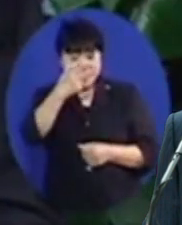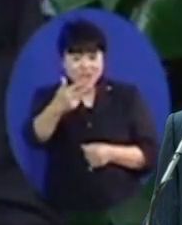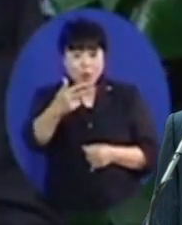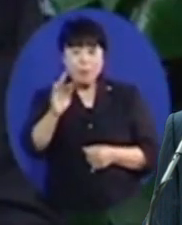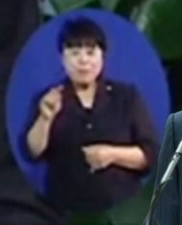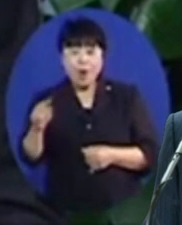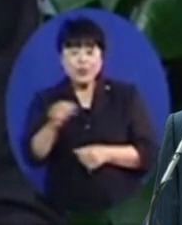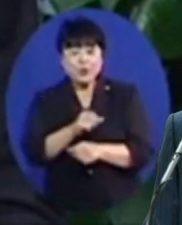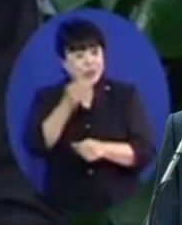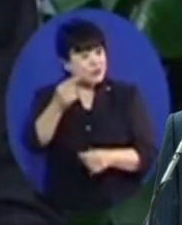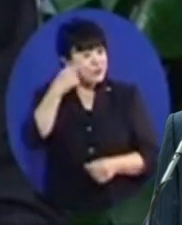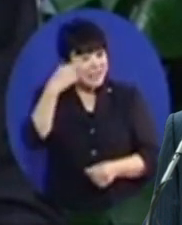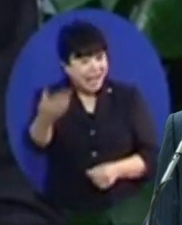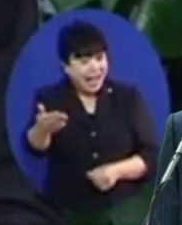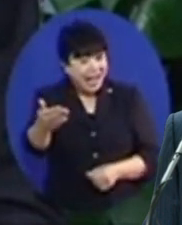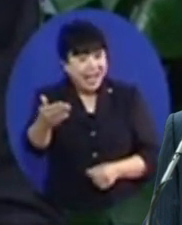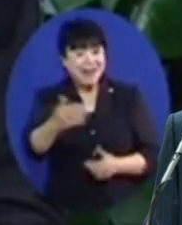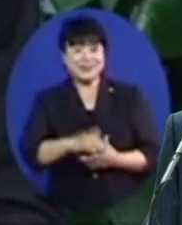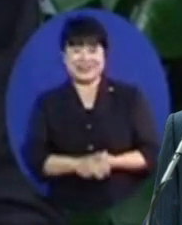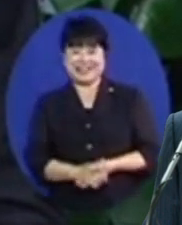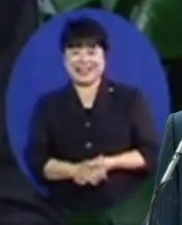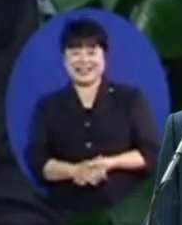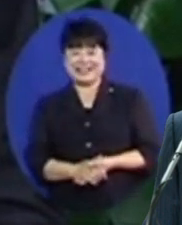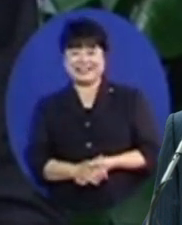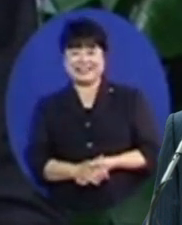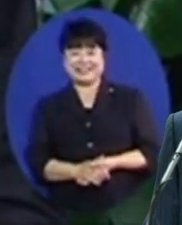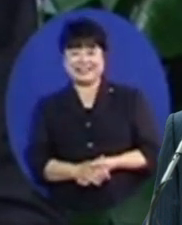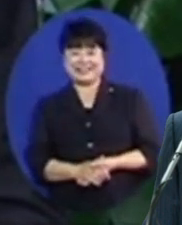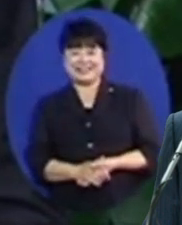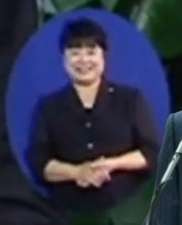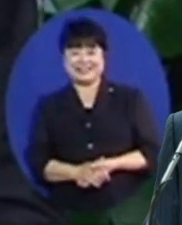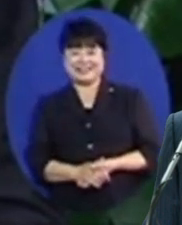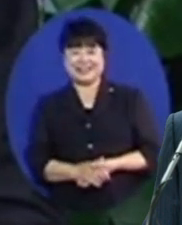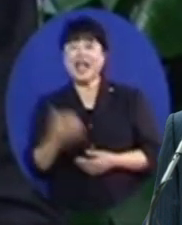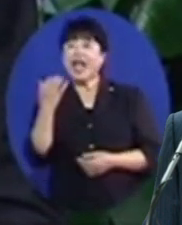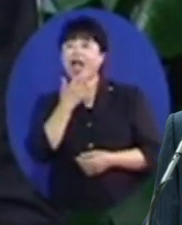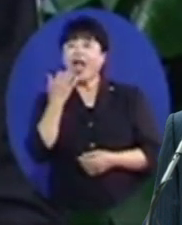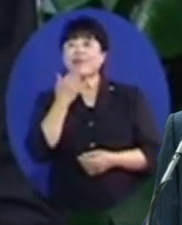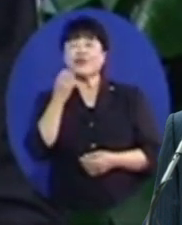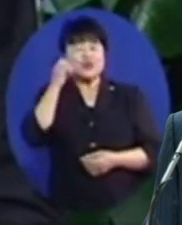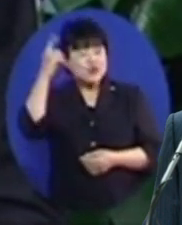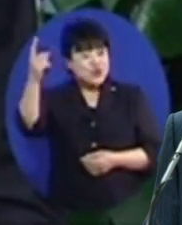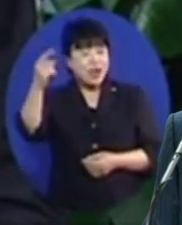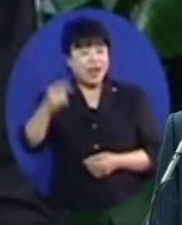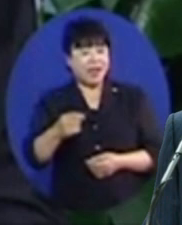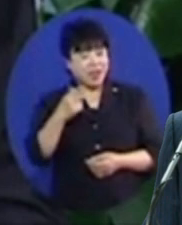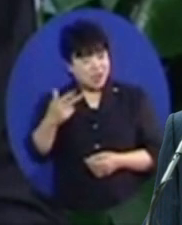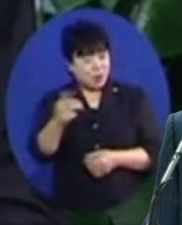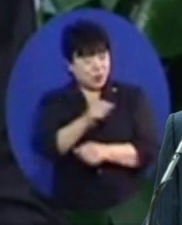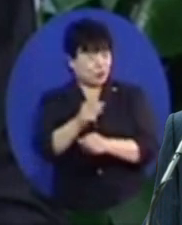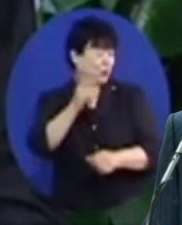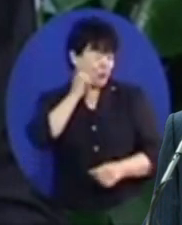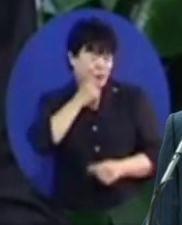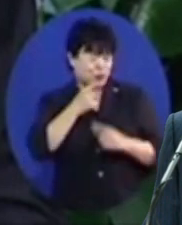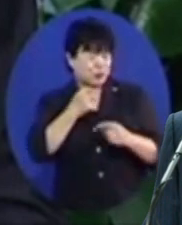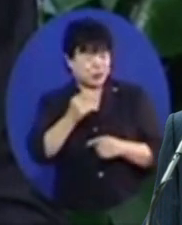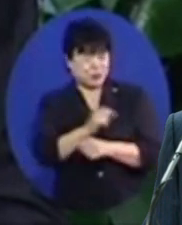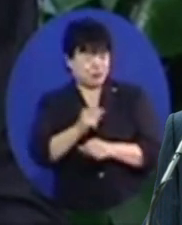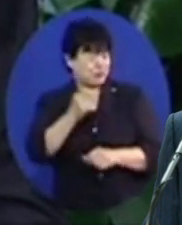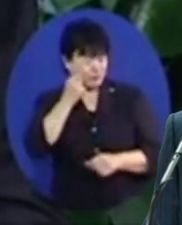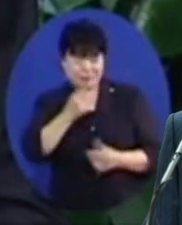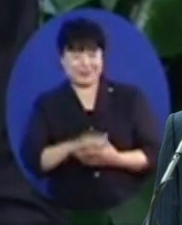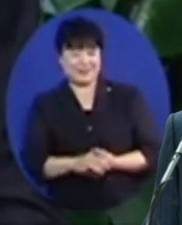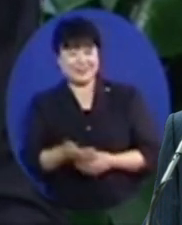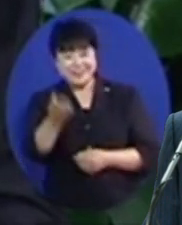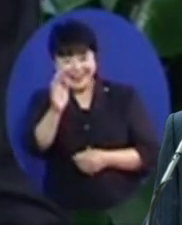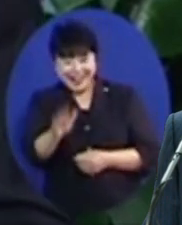일곱 번까지 용서하면 되겠지요. 그 베드로 나보다 훌륭합니다. 난 일곱 번까지 용서하기가 참 힘들어요.